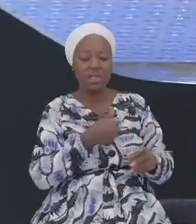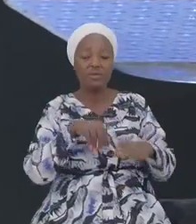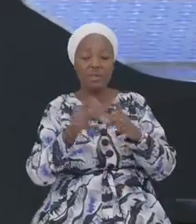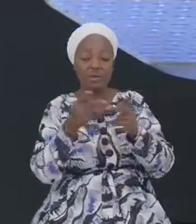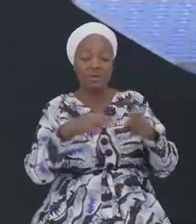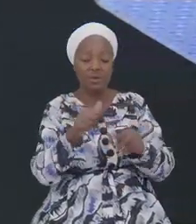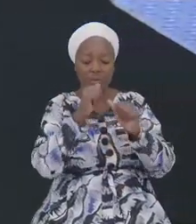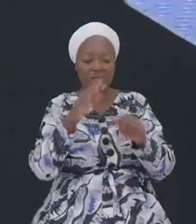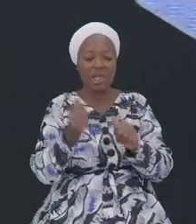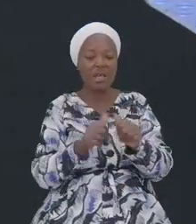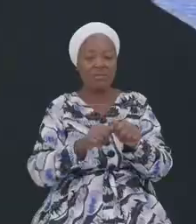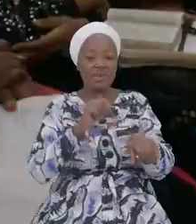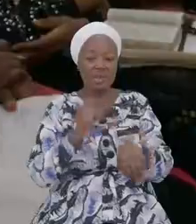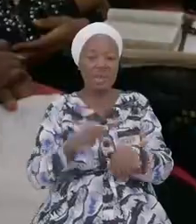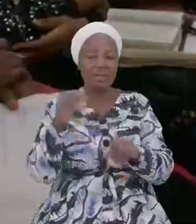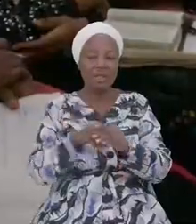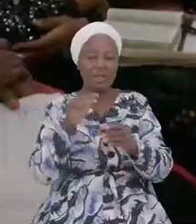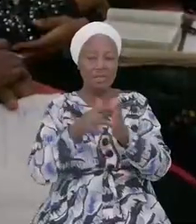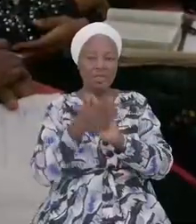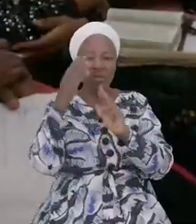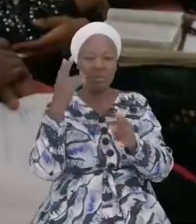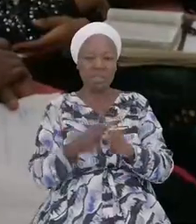temps au nom de Jésus.